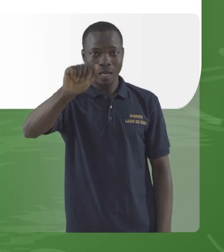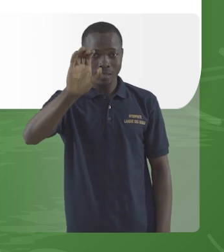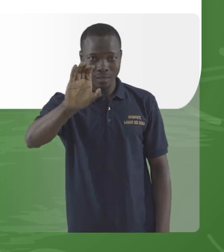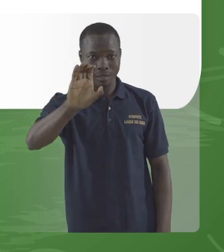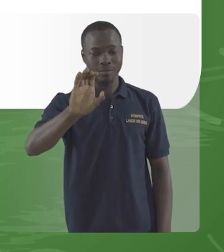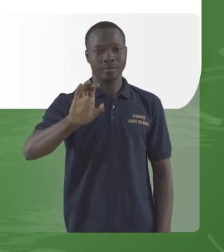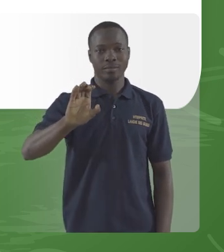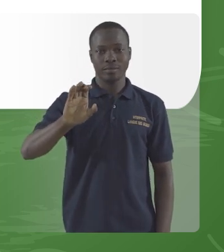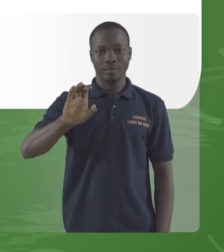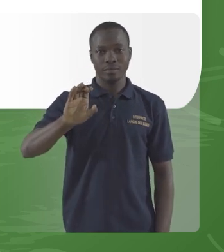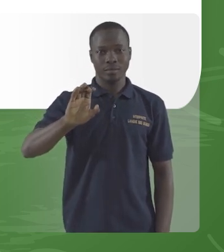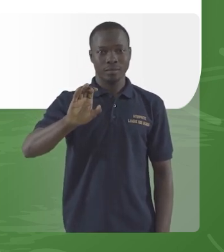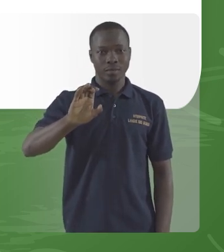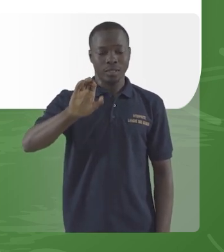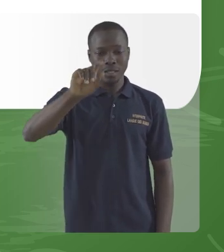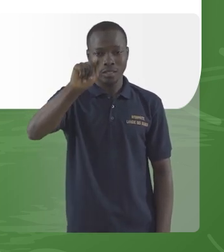TAC,